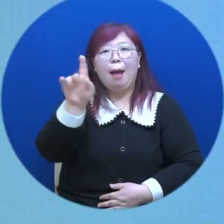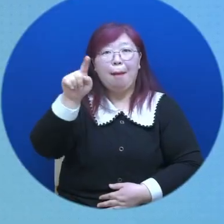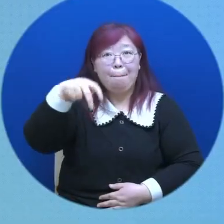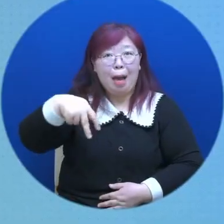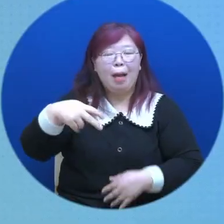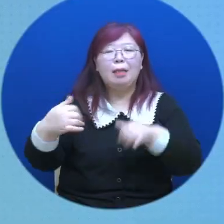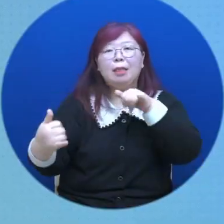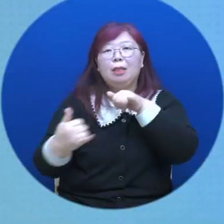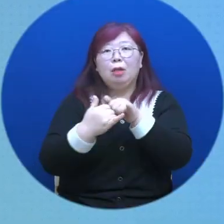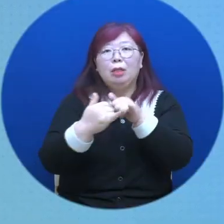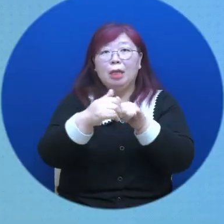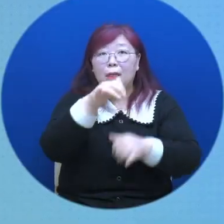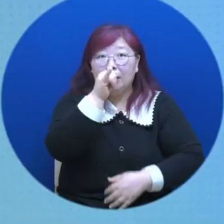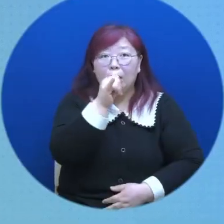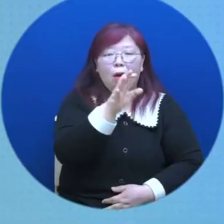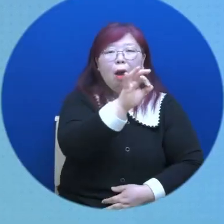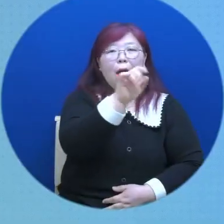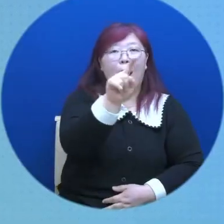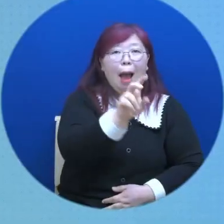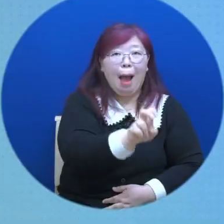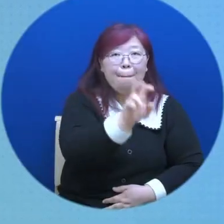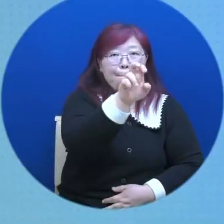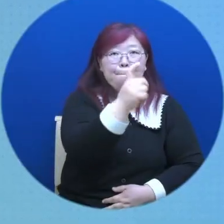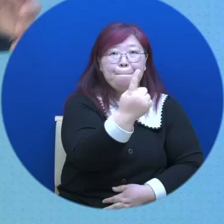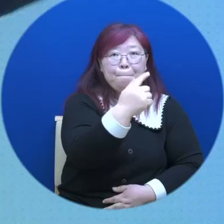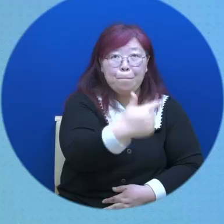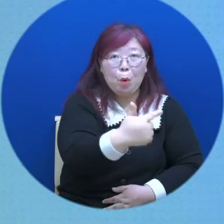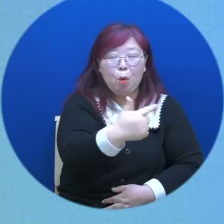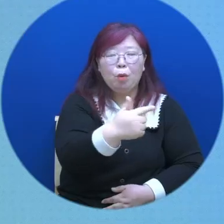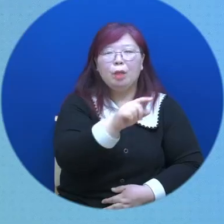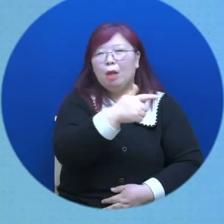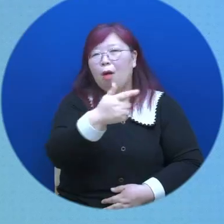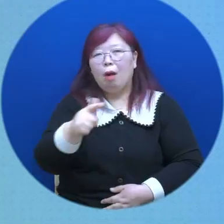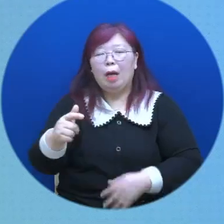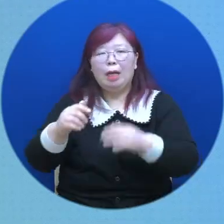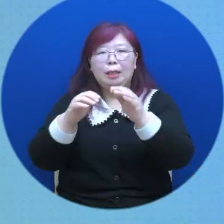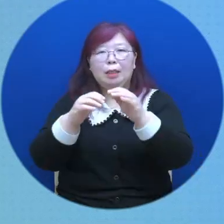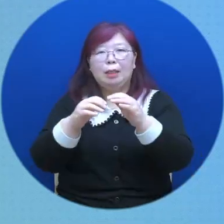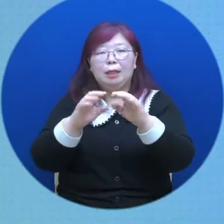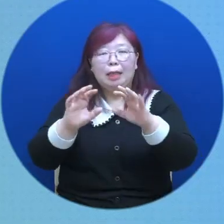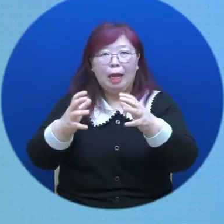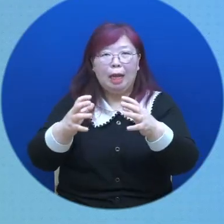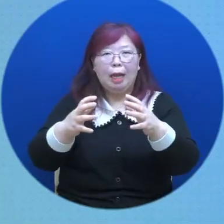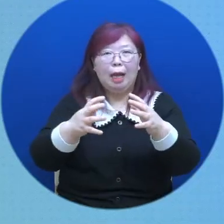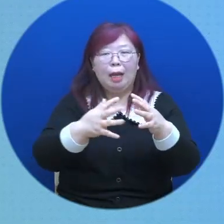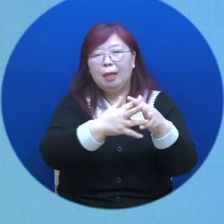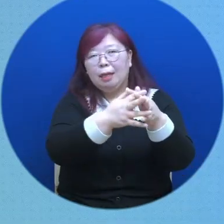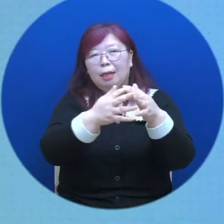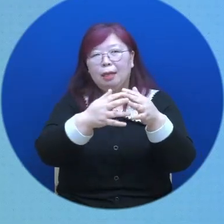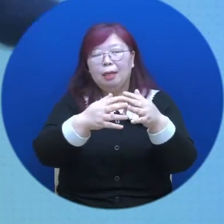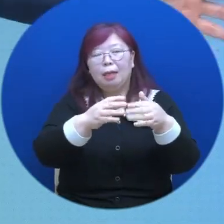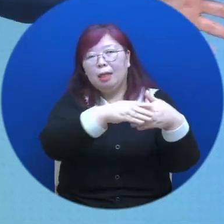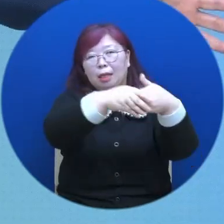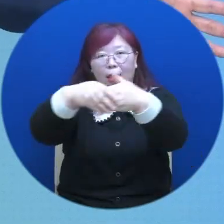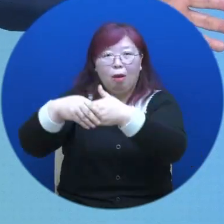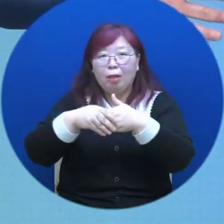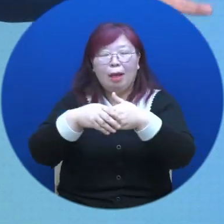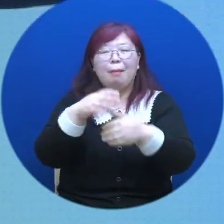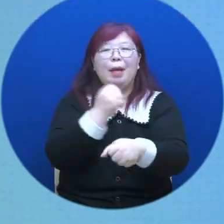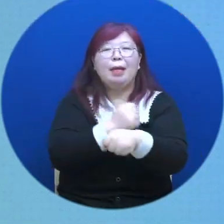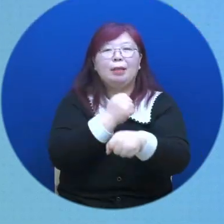당시 암몬과 모압과 마온이 연합을 해서 유다를 공격해요.